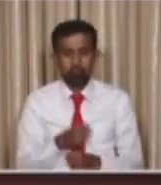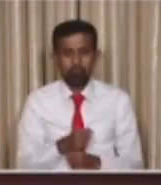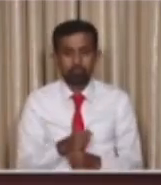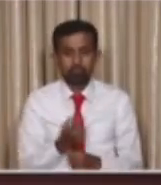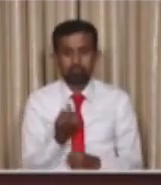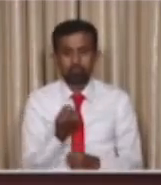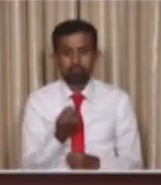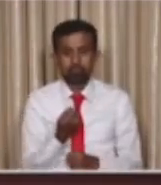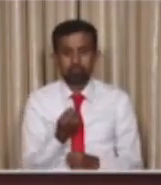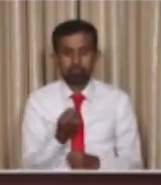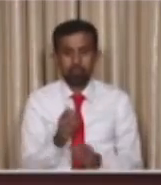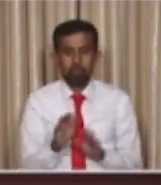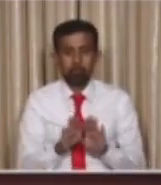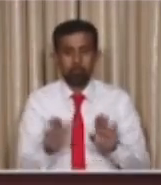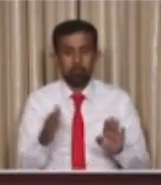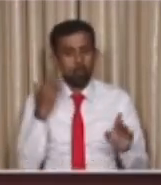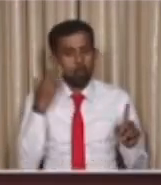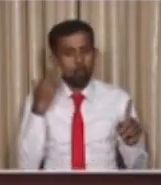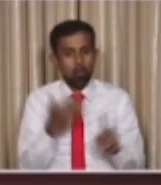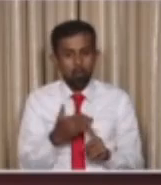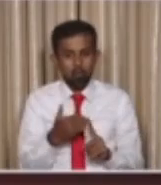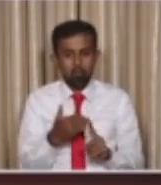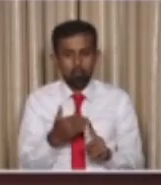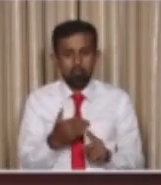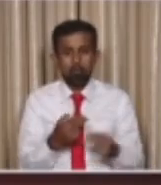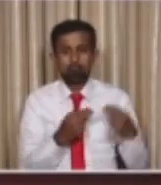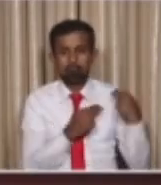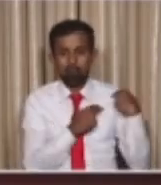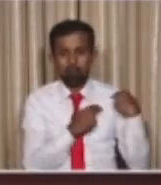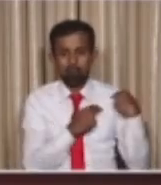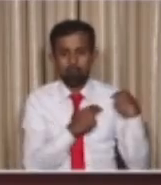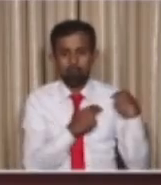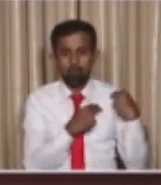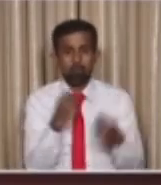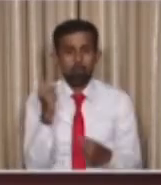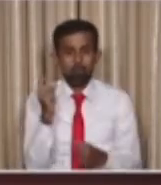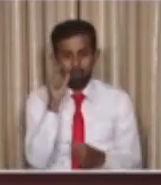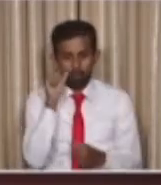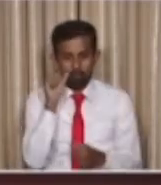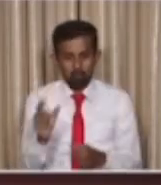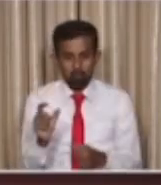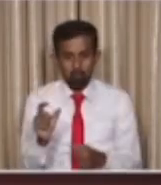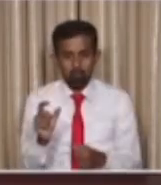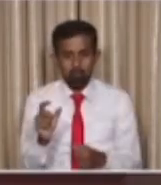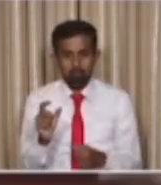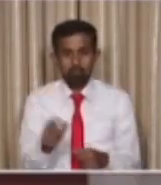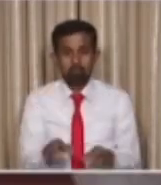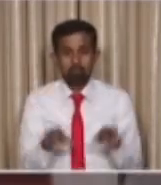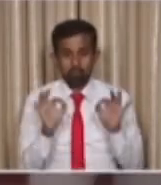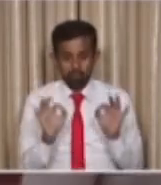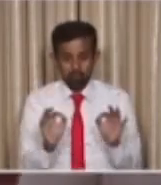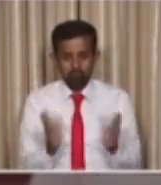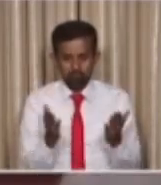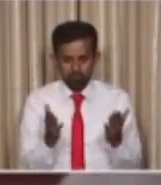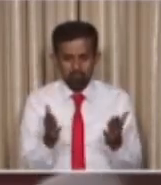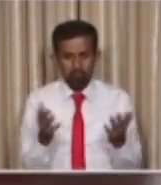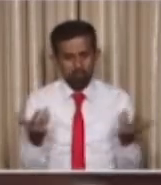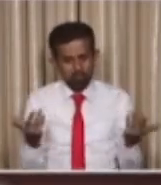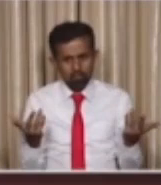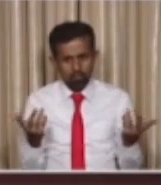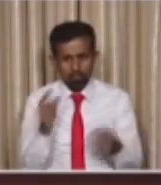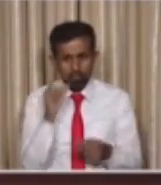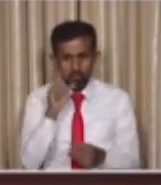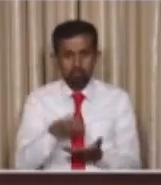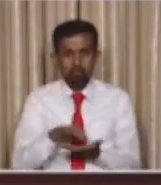මූල්‍ය පාලනය පිළිබඳව වගකීම නැත්නම් ඒවා පිළිබඳව සොයලා බලලා ඒවා නිවැරදිව ඉටු වෙනවද නැද්ද කියන කාරණේ